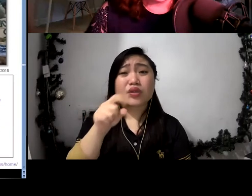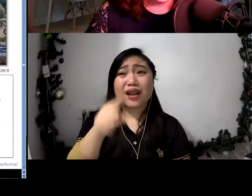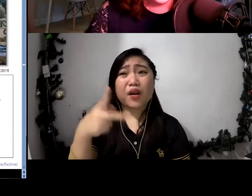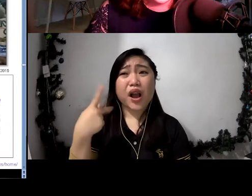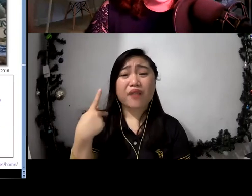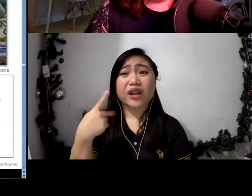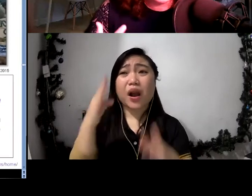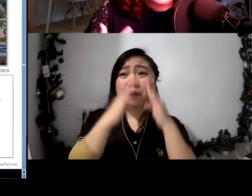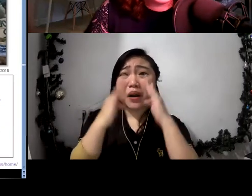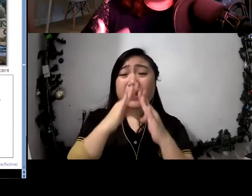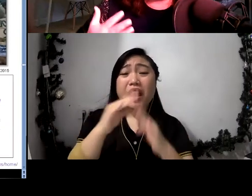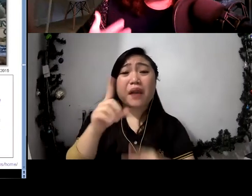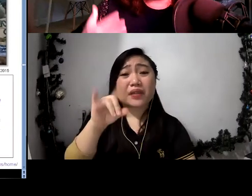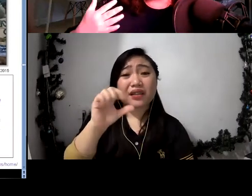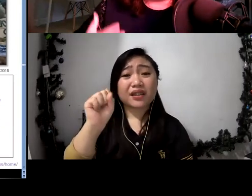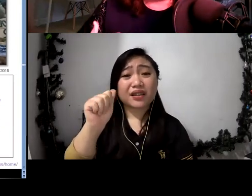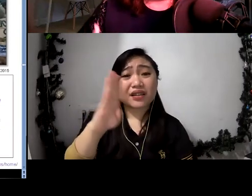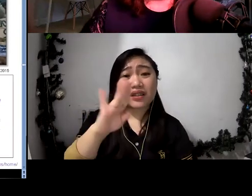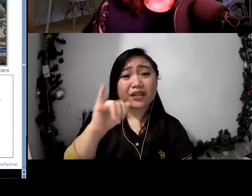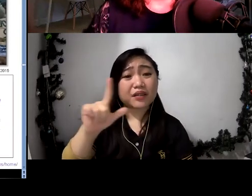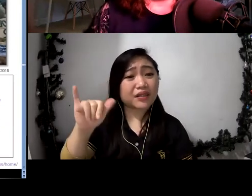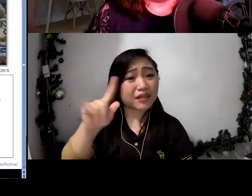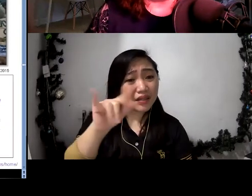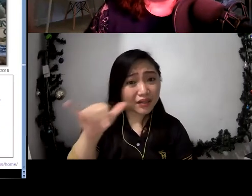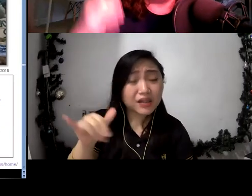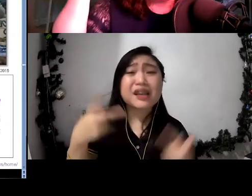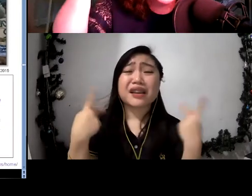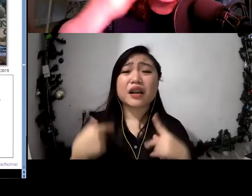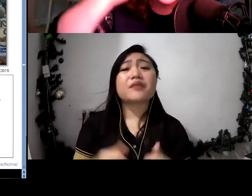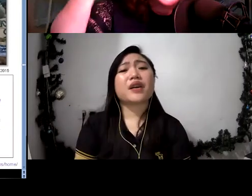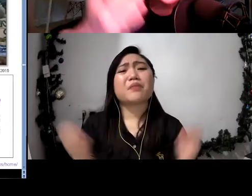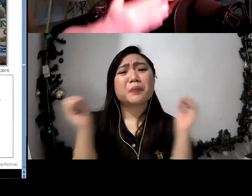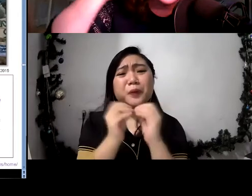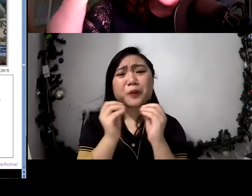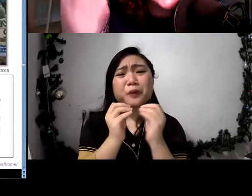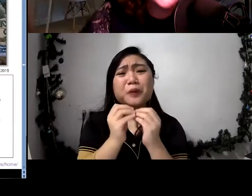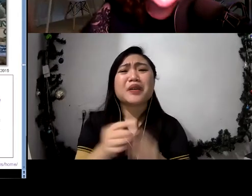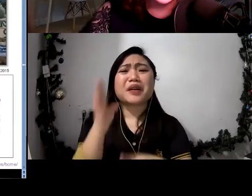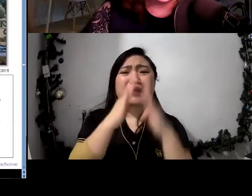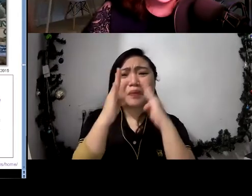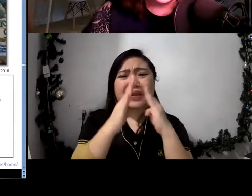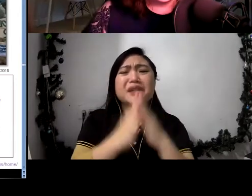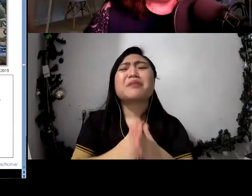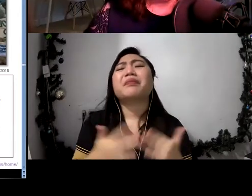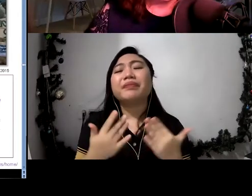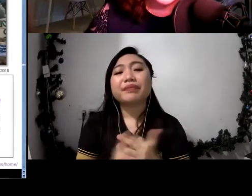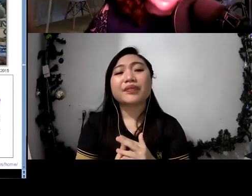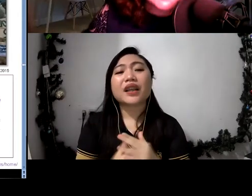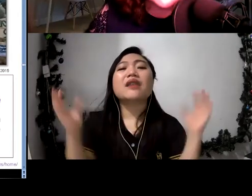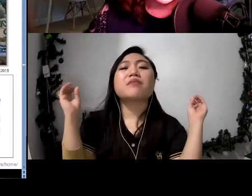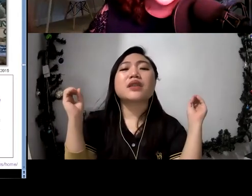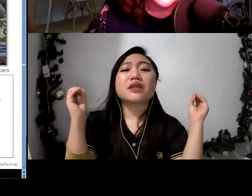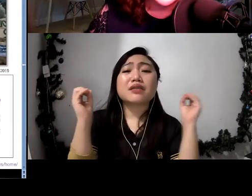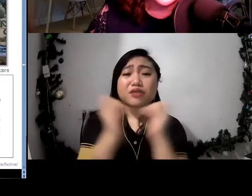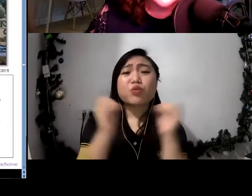ganito, into further disadvantage and deprivation. So, mas maraming layer of intersectionality, mas